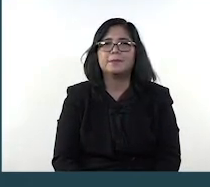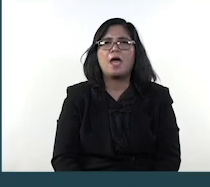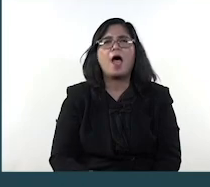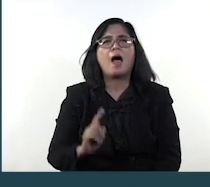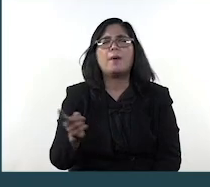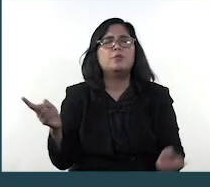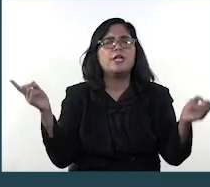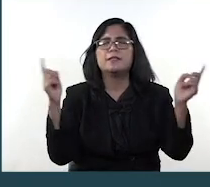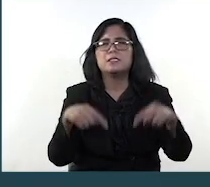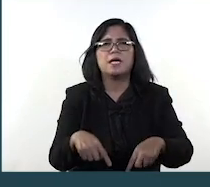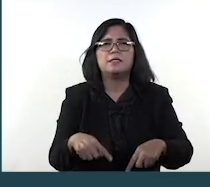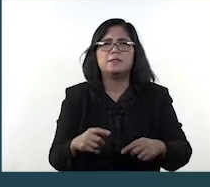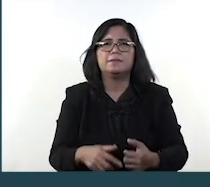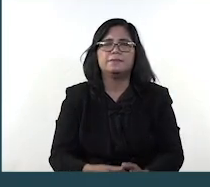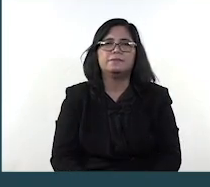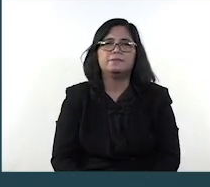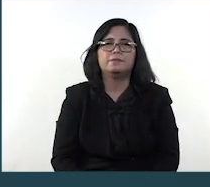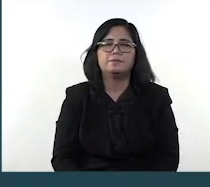Hai Apapun Yang Terjadi